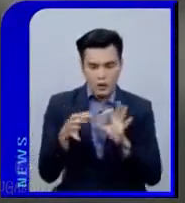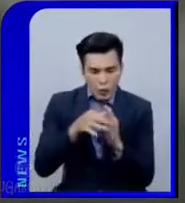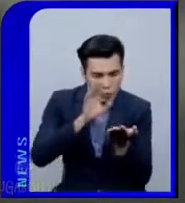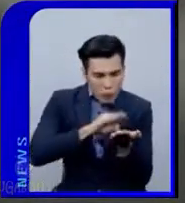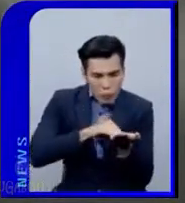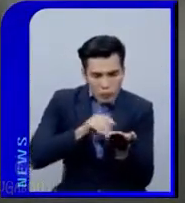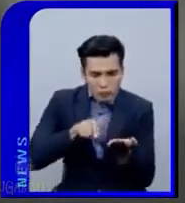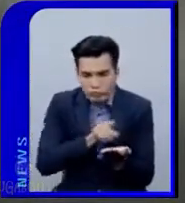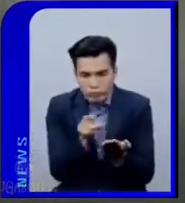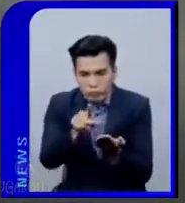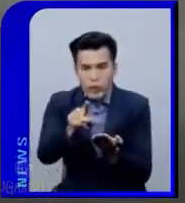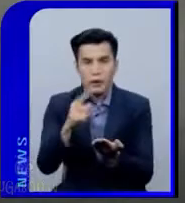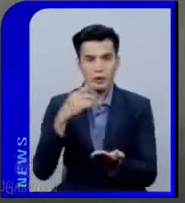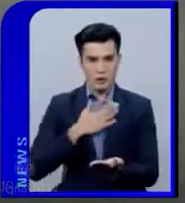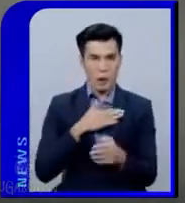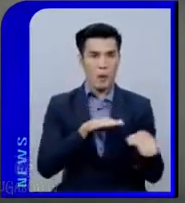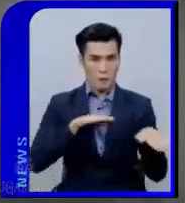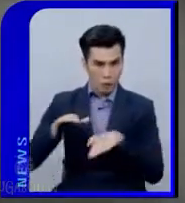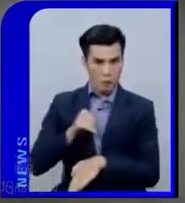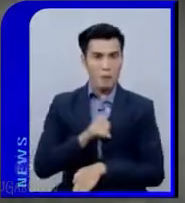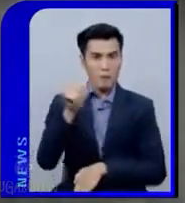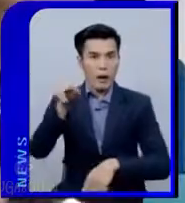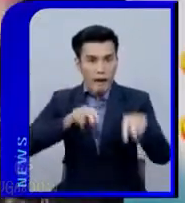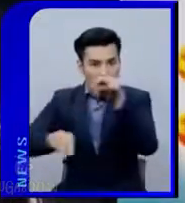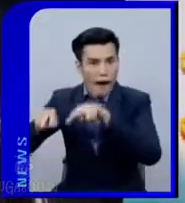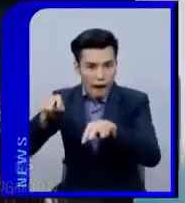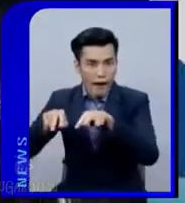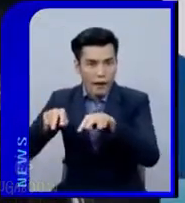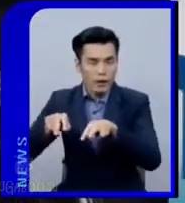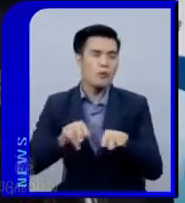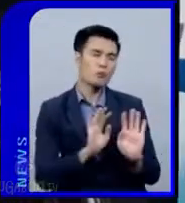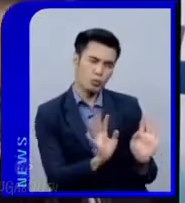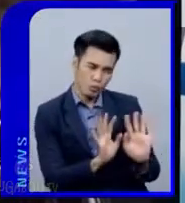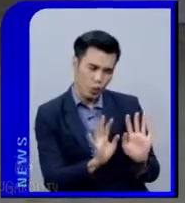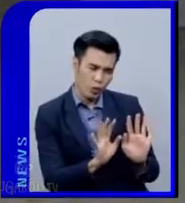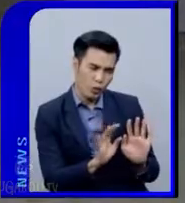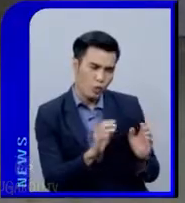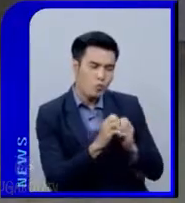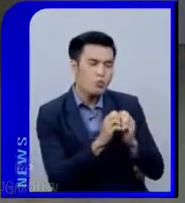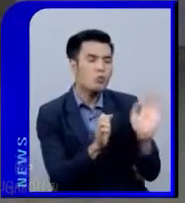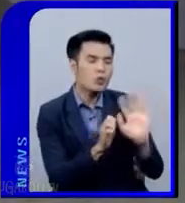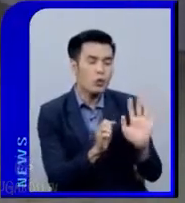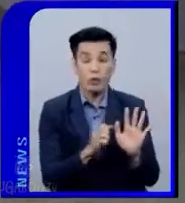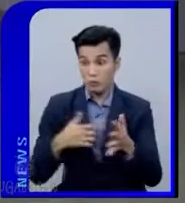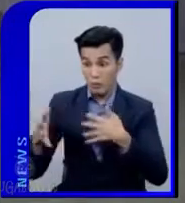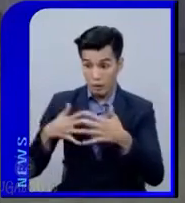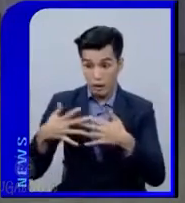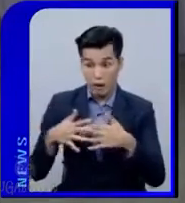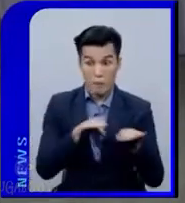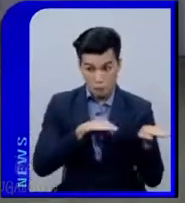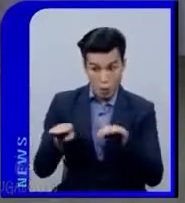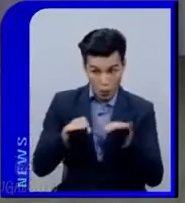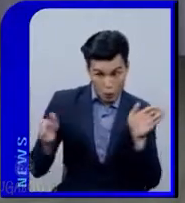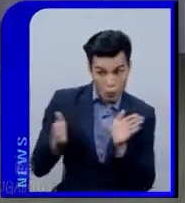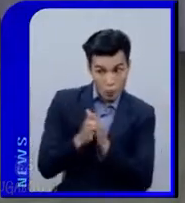หาน้องกาละเกดก่อนดีกว่า โอ้โหนี่ก็พร้อมเหมือนกันไป เอ้ยรบกวนเปล่าครับ รบกวนอะไรไม่รบกวนเลยพร้อมมาก พร้อมใช่ไหมครับ